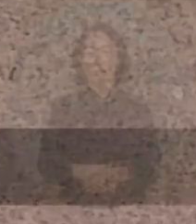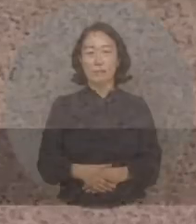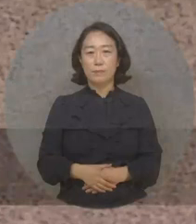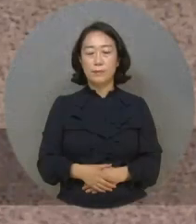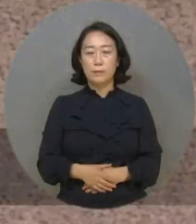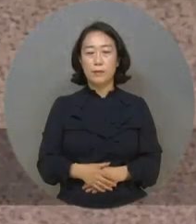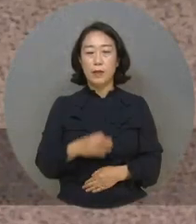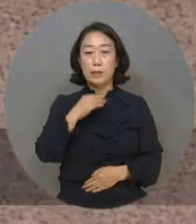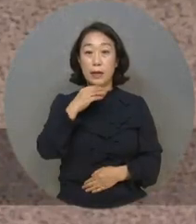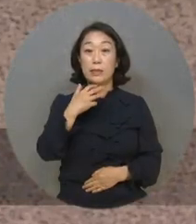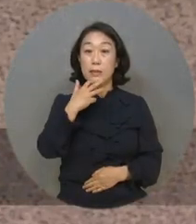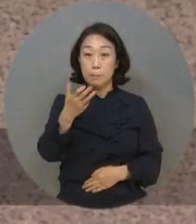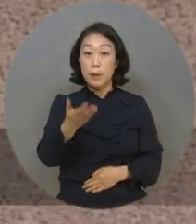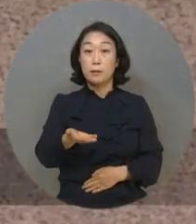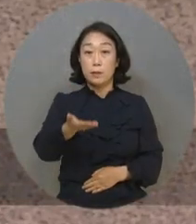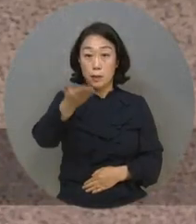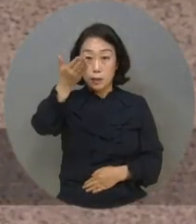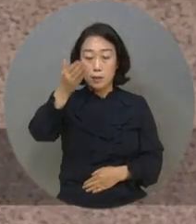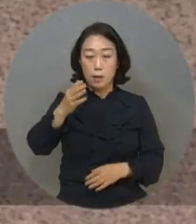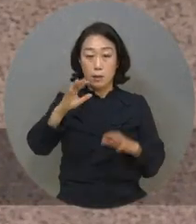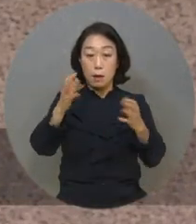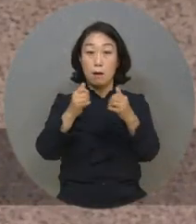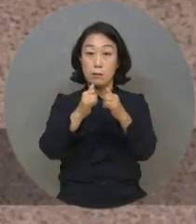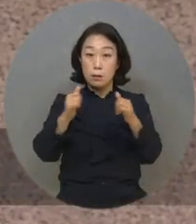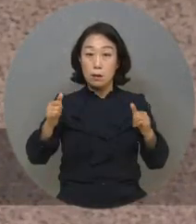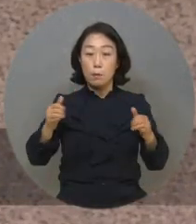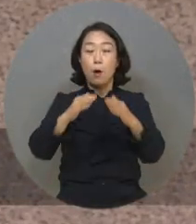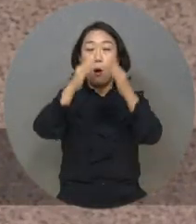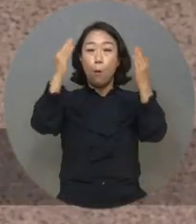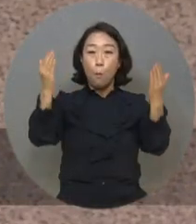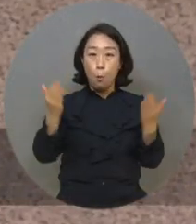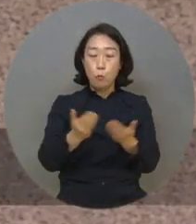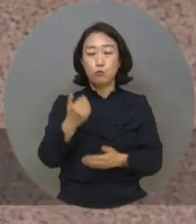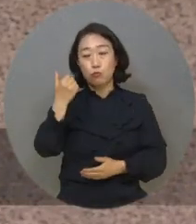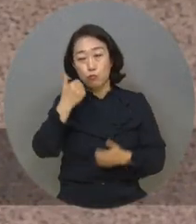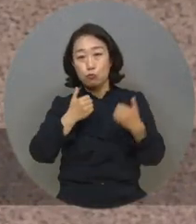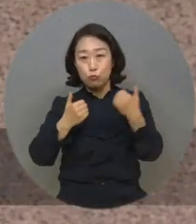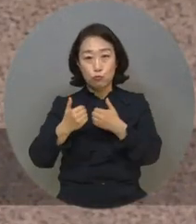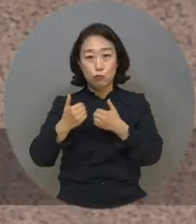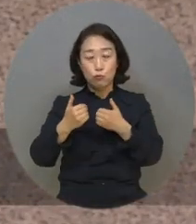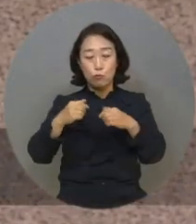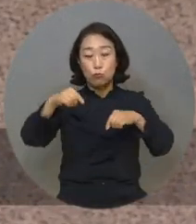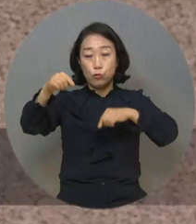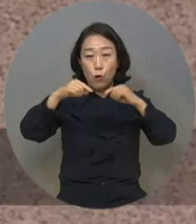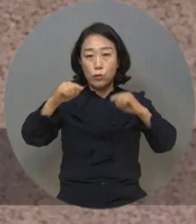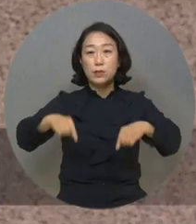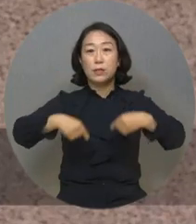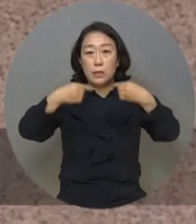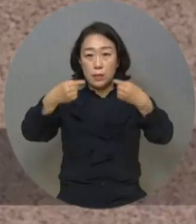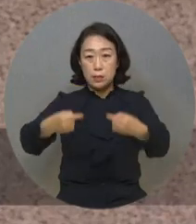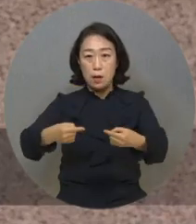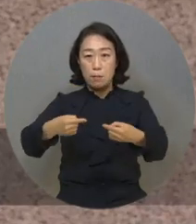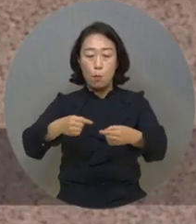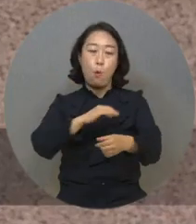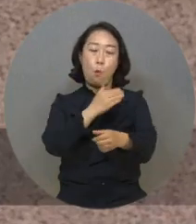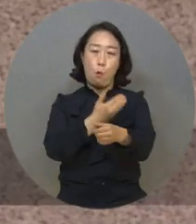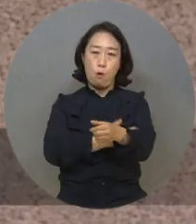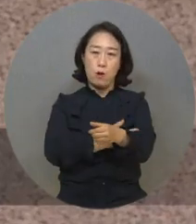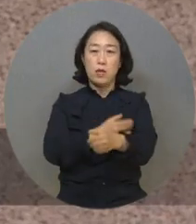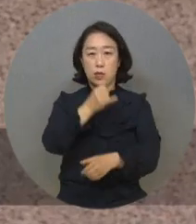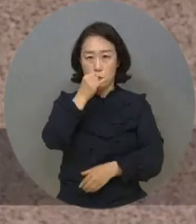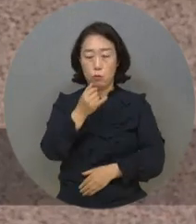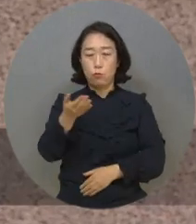만 18세 이상의 국민이라면 누구나 참정의 권리가 있습니다. 우리